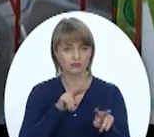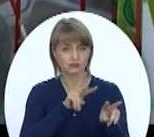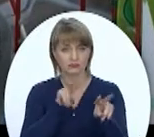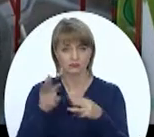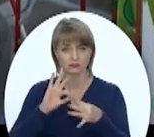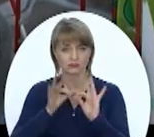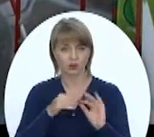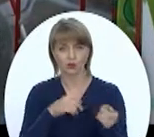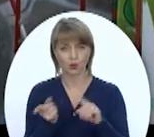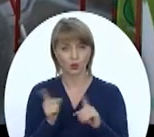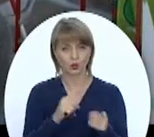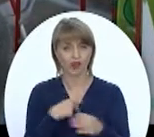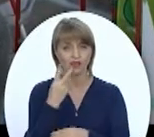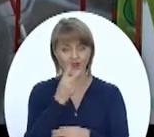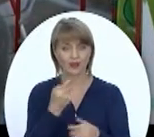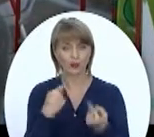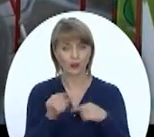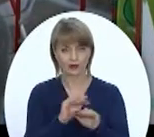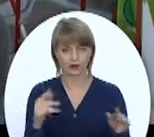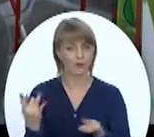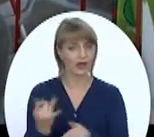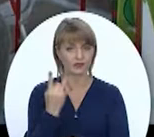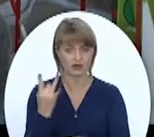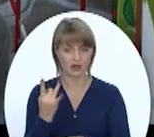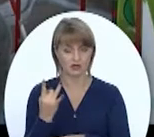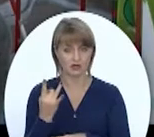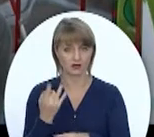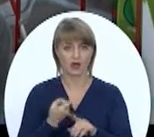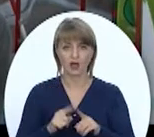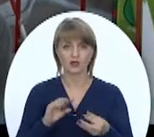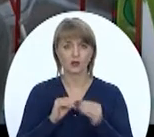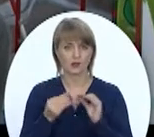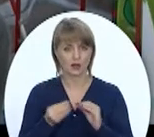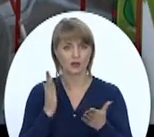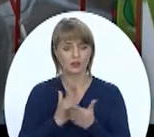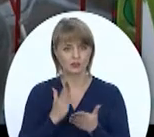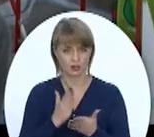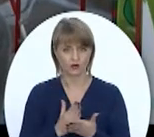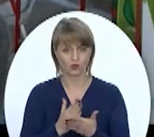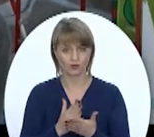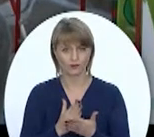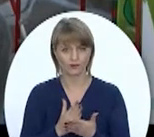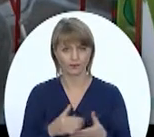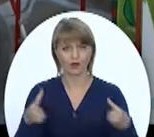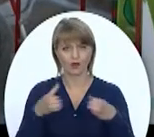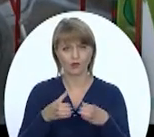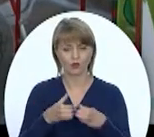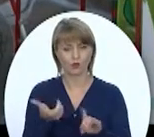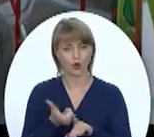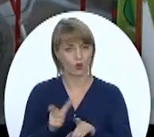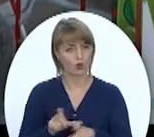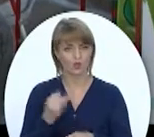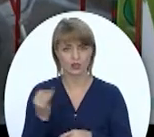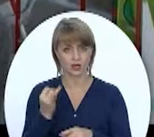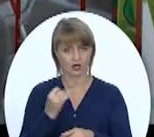есть они вот видят детей первый раз. Вот. Эта проблема на самом деле существует. В группе очень интересно